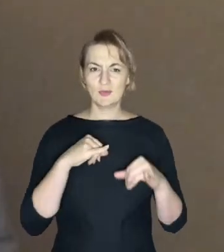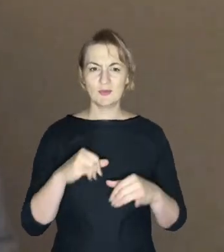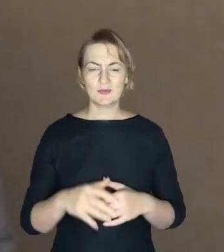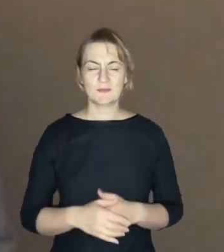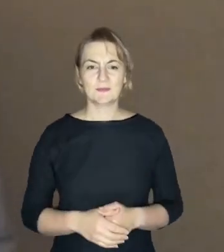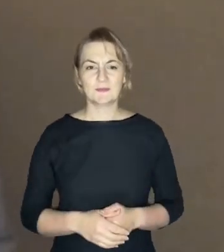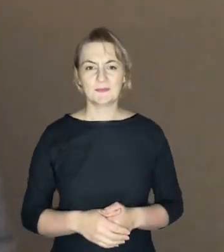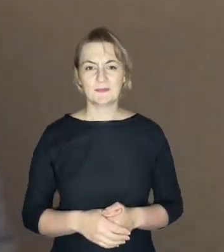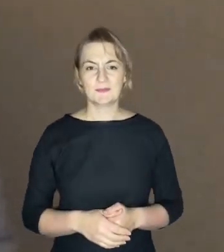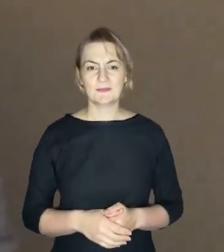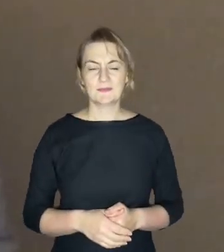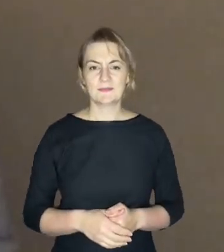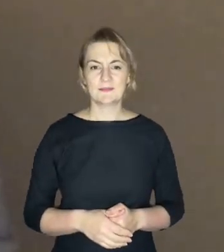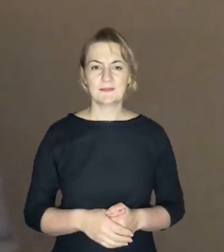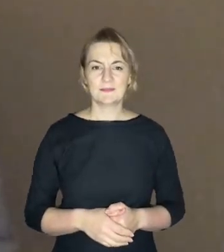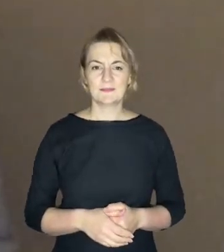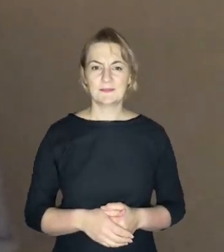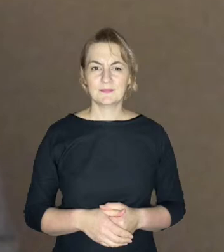zapamiętaniu.